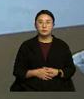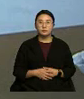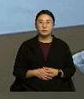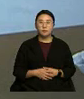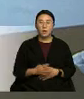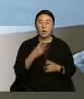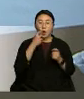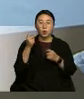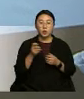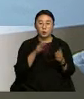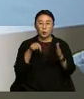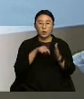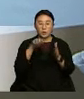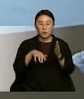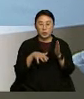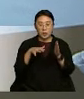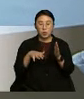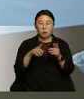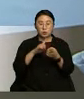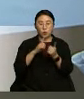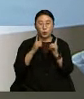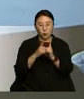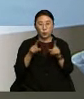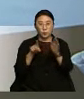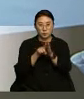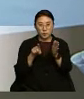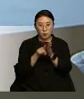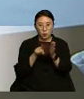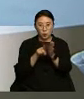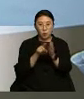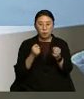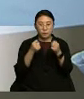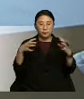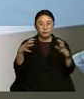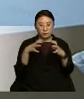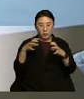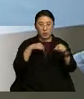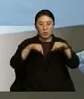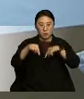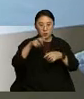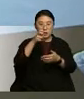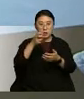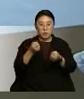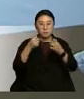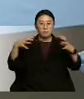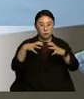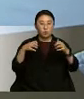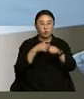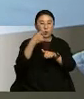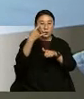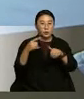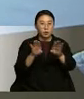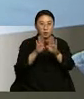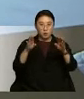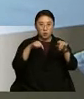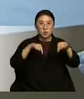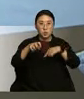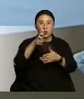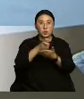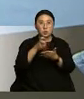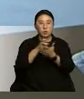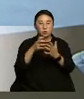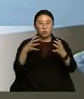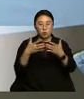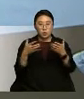경기도와 돈의 시 군이 상호 존중하고 협 취하기 위한 정책 협력 위원회 가 열렸습니다 이날 정책 협력